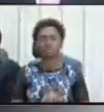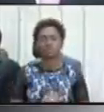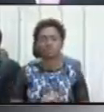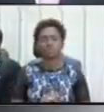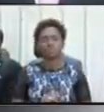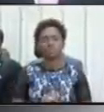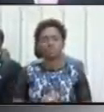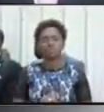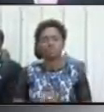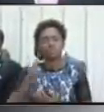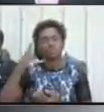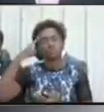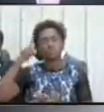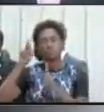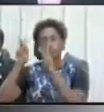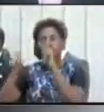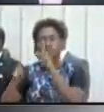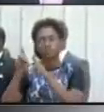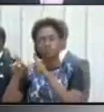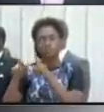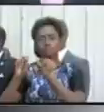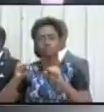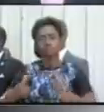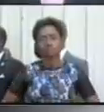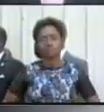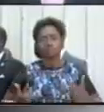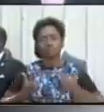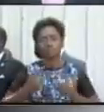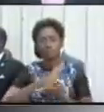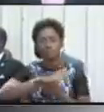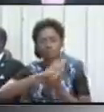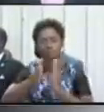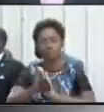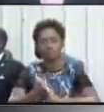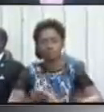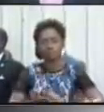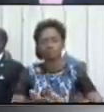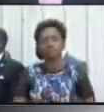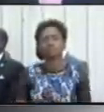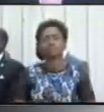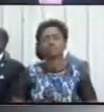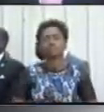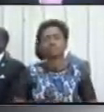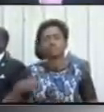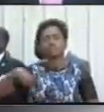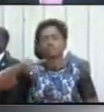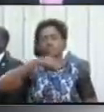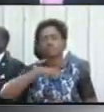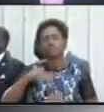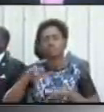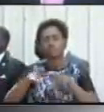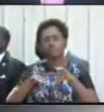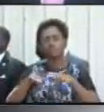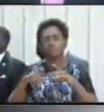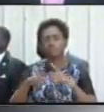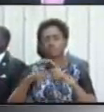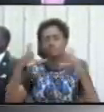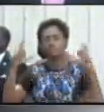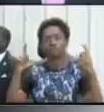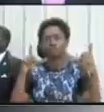pour que la population vive en paix. Nous souhaitons faire une grosse rencontre après. CSPN qui